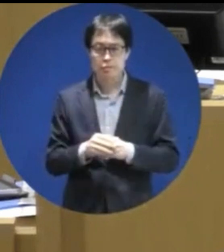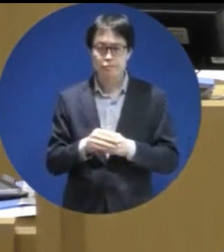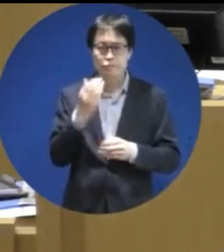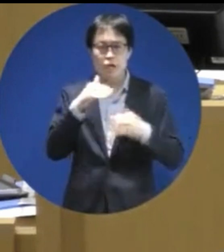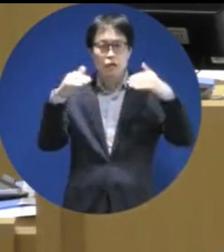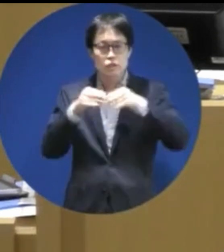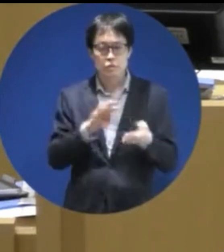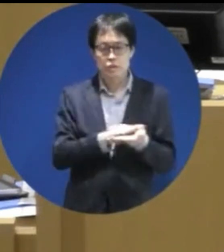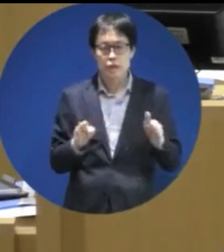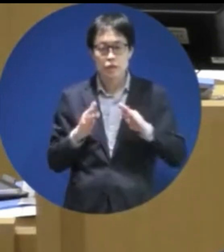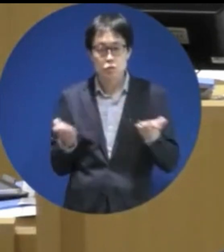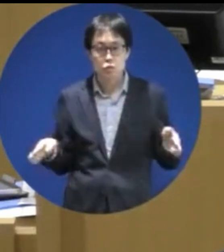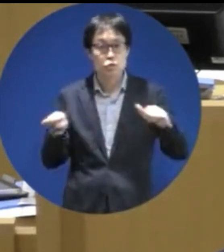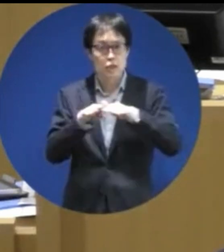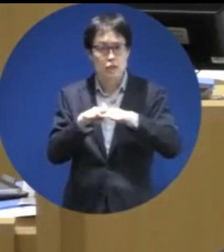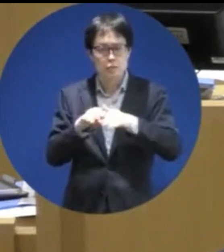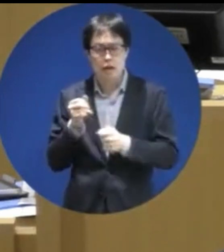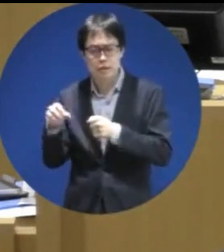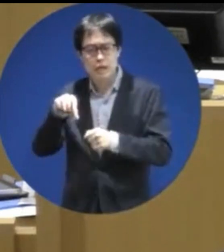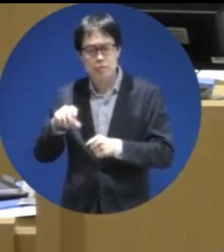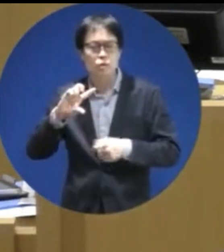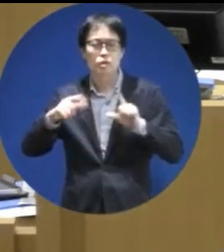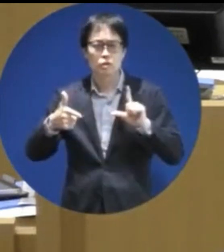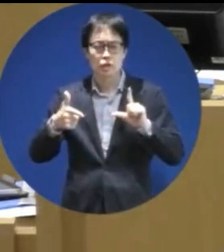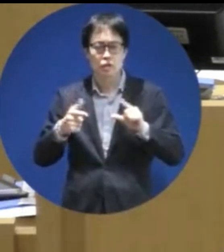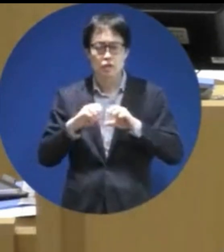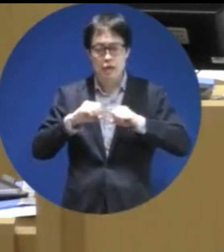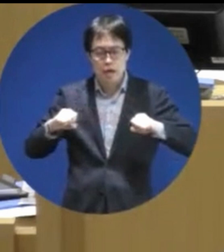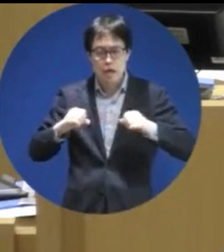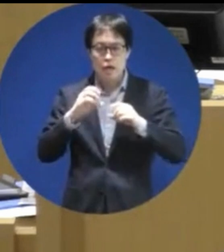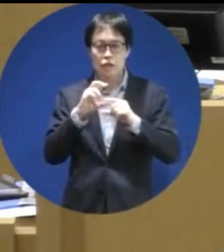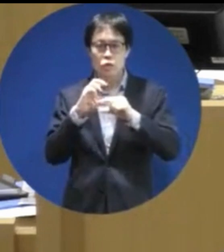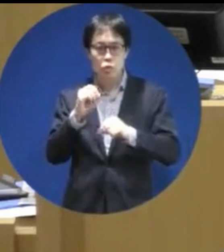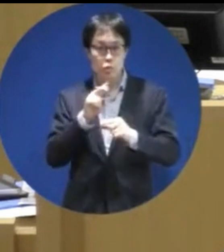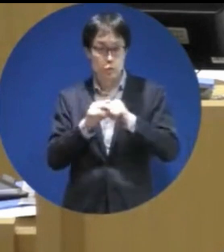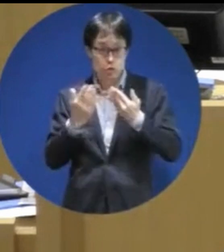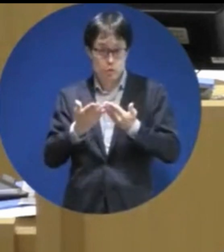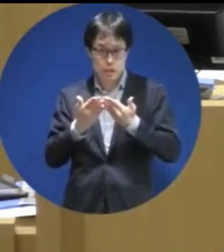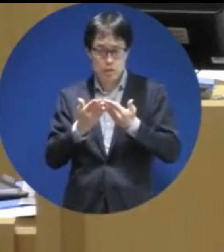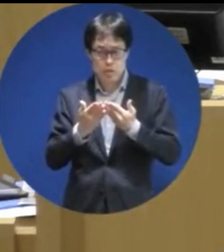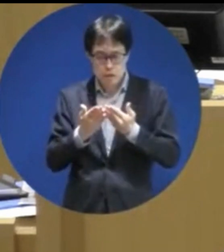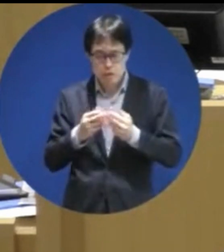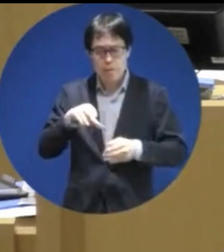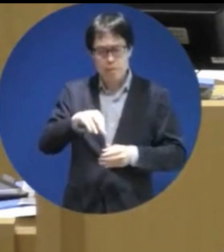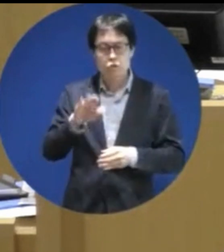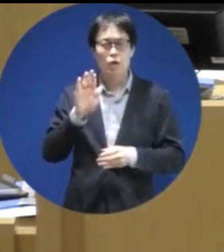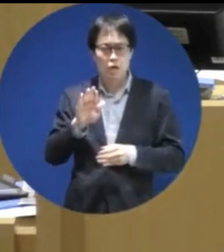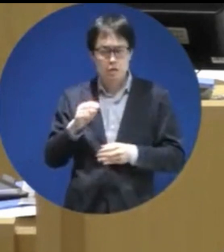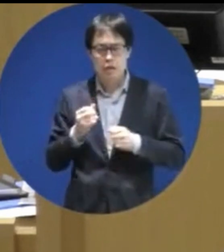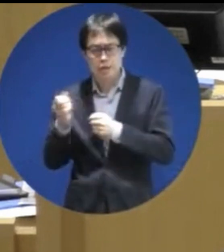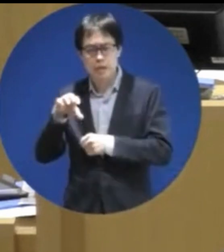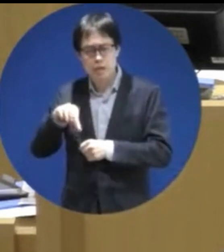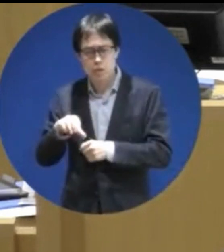は従来より避難所ではありません。また、広尾中学校では十分に避難所機能を確保できるため、建て替え後も避難所とする考